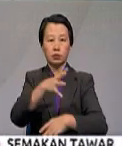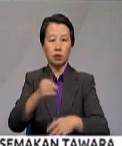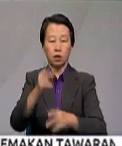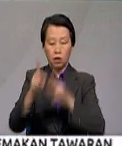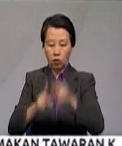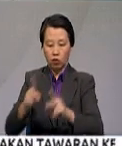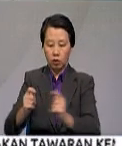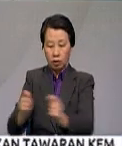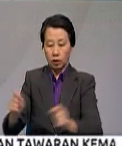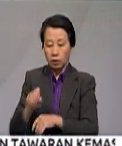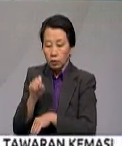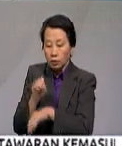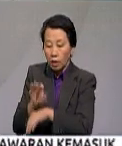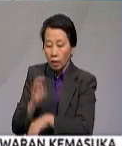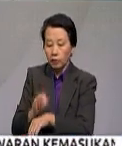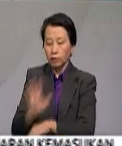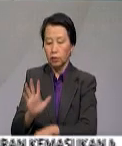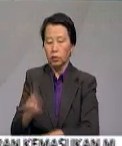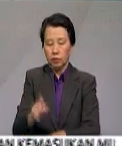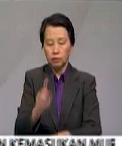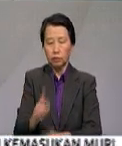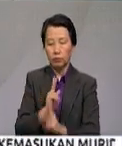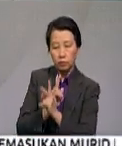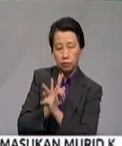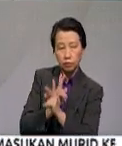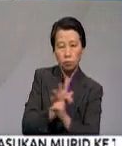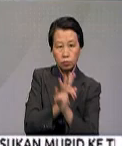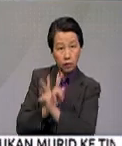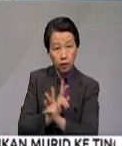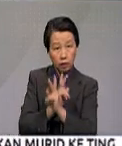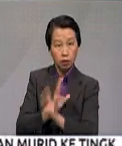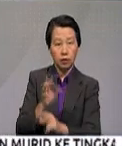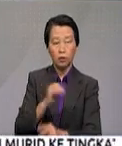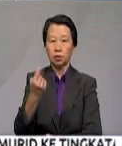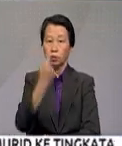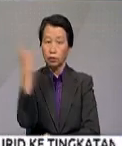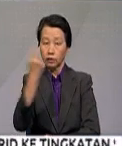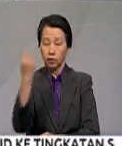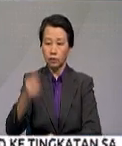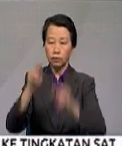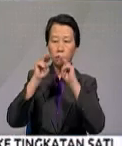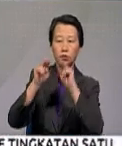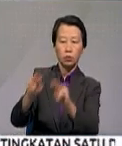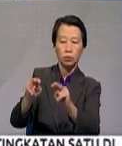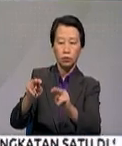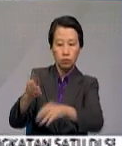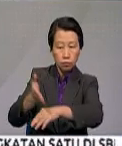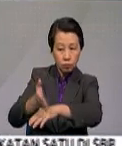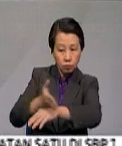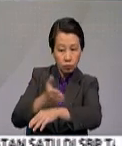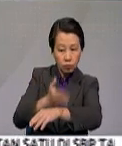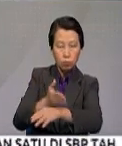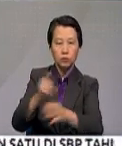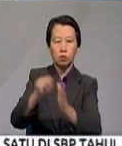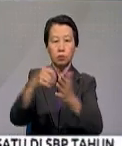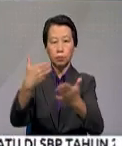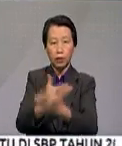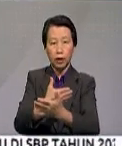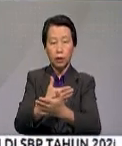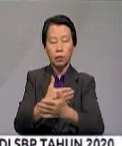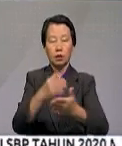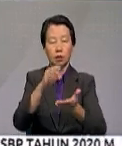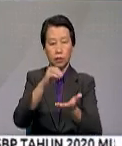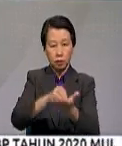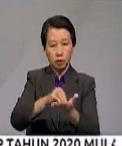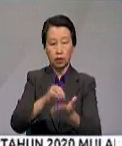penduduk setempat dinasihatkan agar sentiasa berwaspada dan sentiasa melihat kepada perkembangan terkini di cuaca di